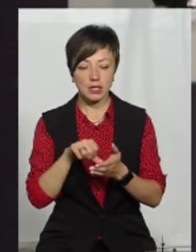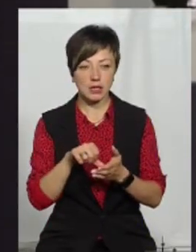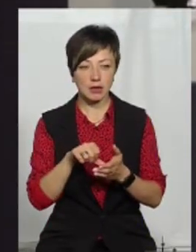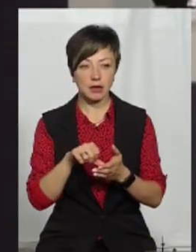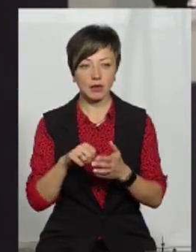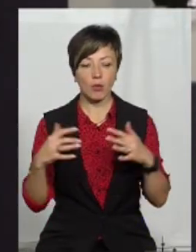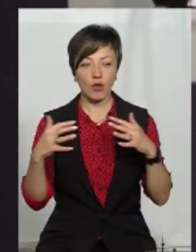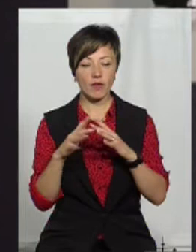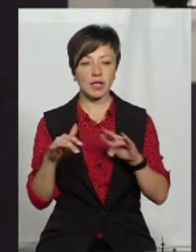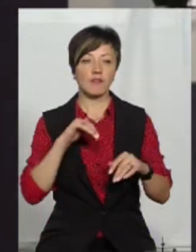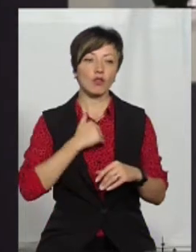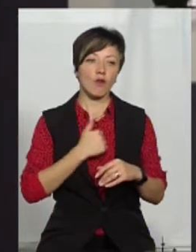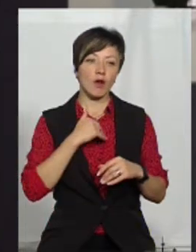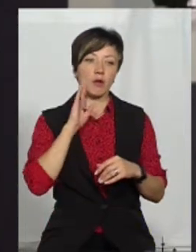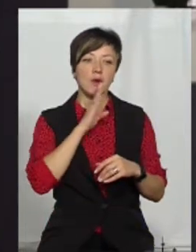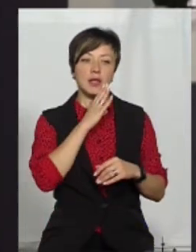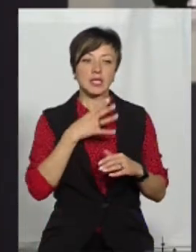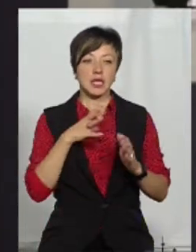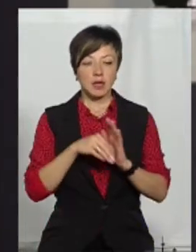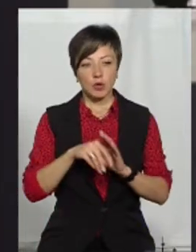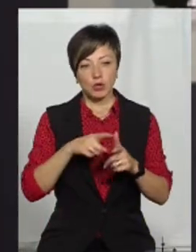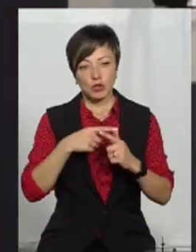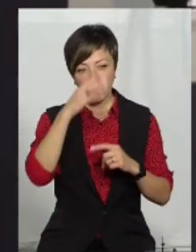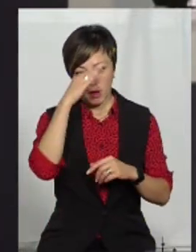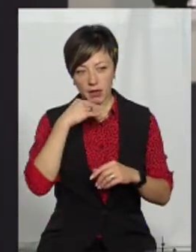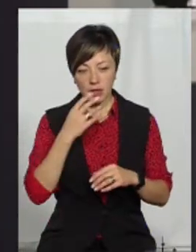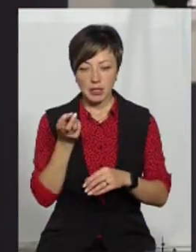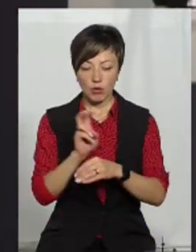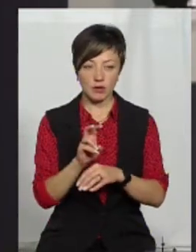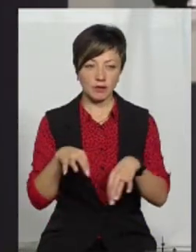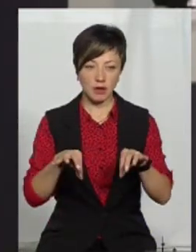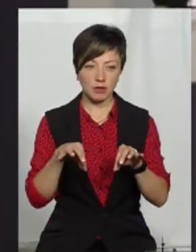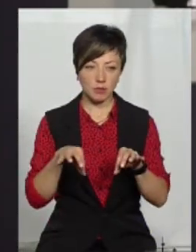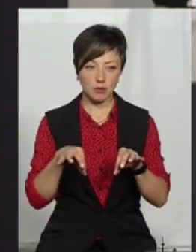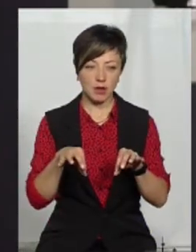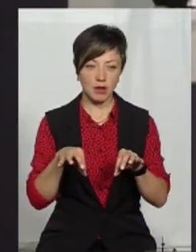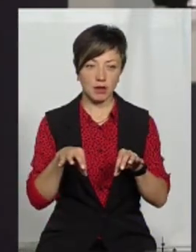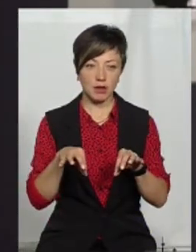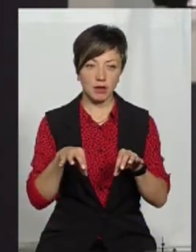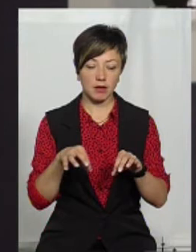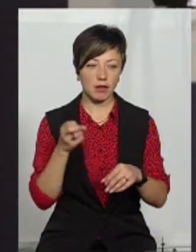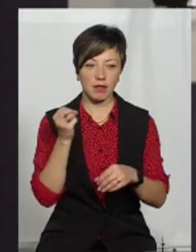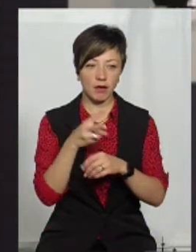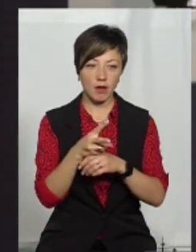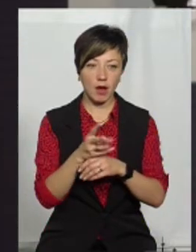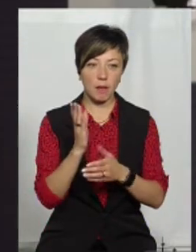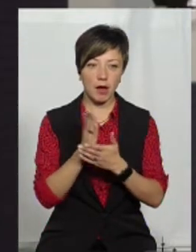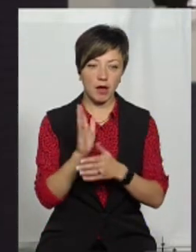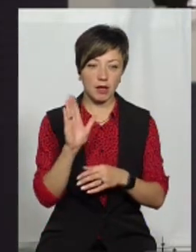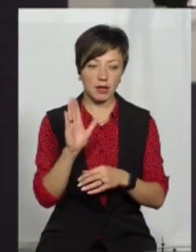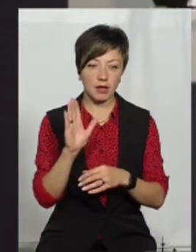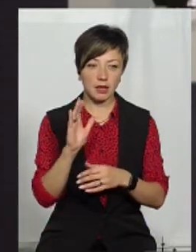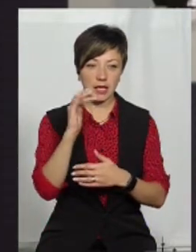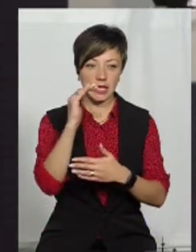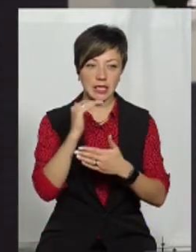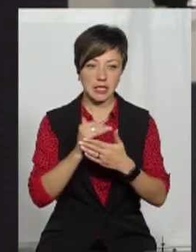дій або вдова, або мати загиблого чи батько, заходячи в транспортний засіб, не піддавав гонінню, а мали